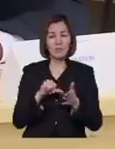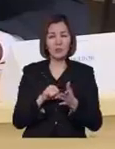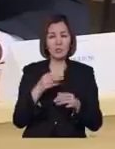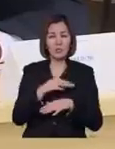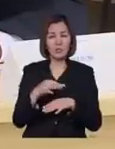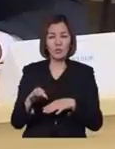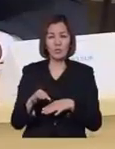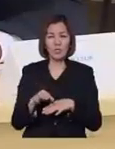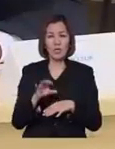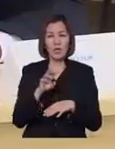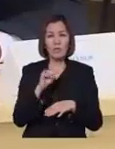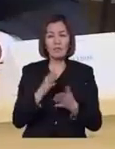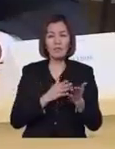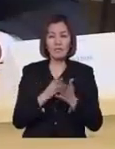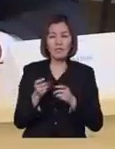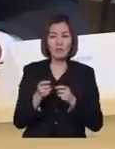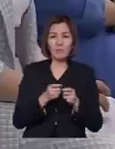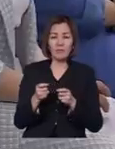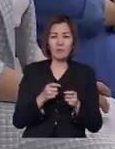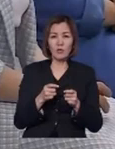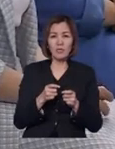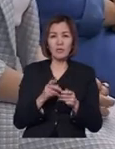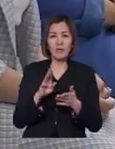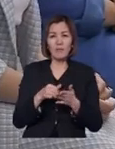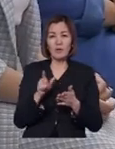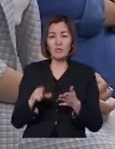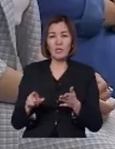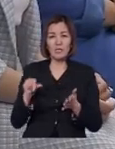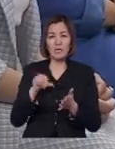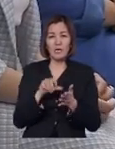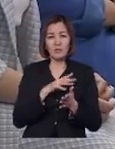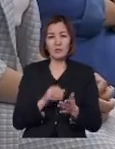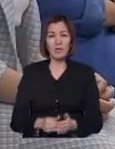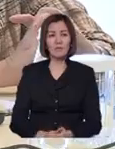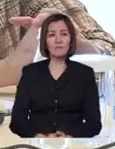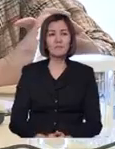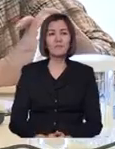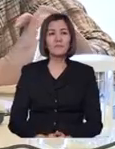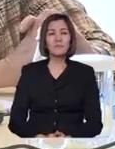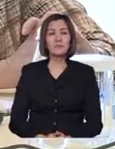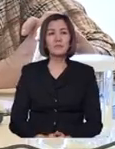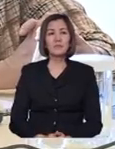комиссиясының мүшелері, өңірлердегі ономастика саласын басқарып отырған басқармалардың басшылары қатысуда.